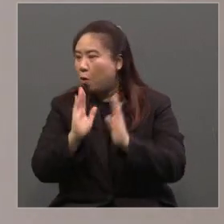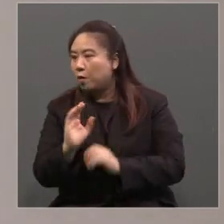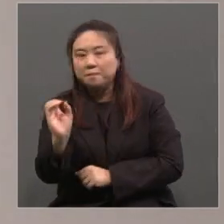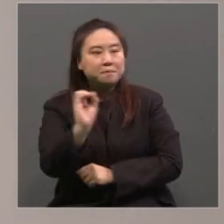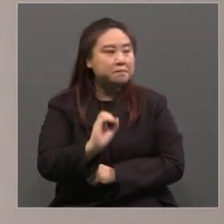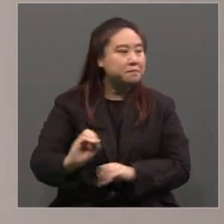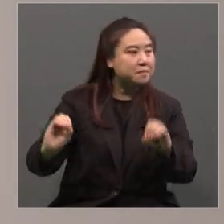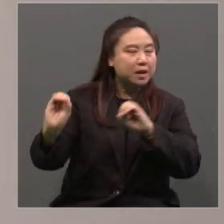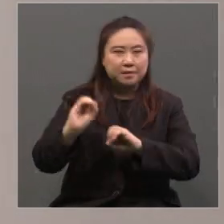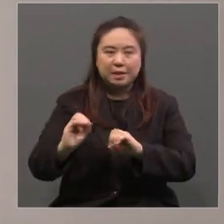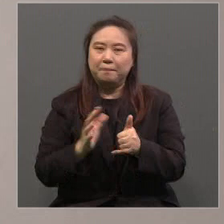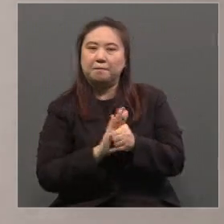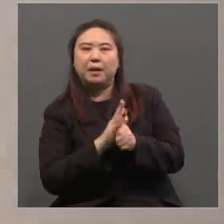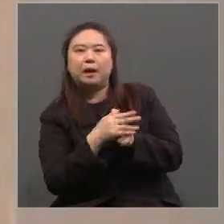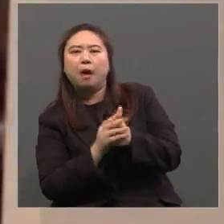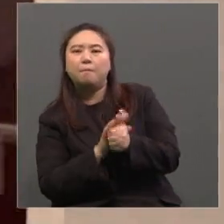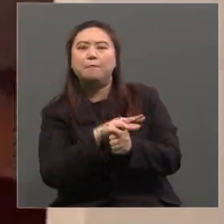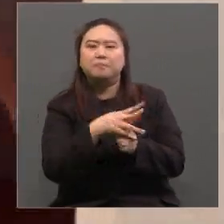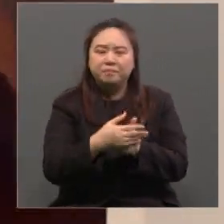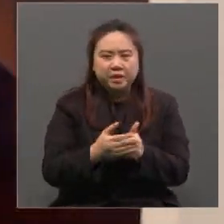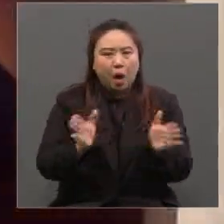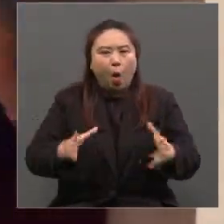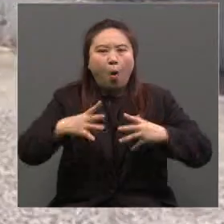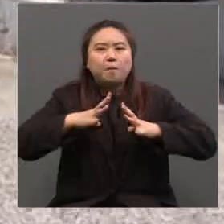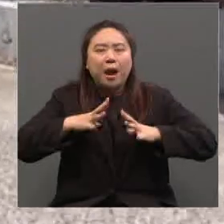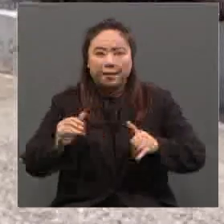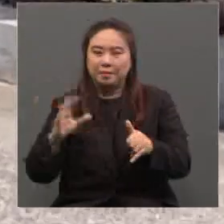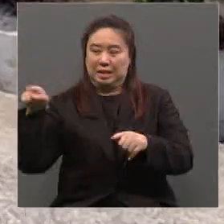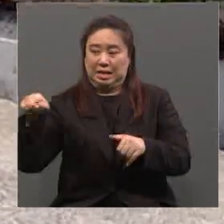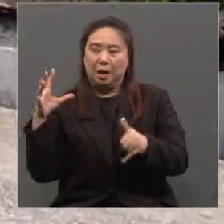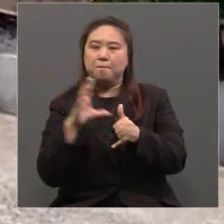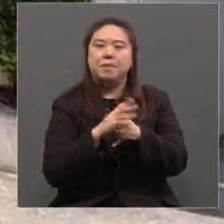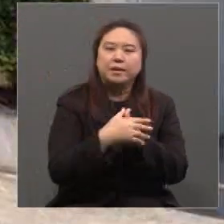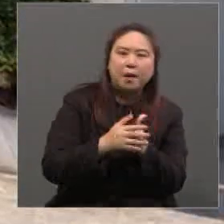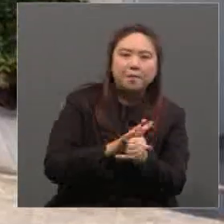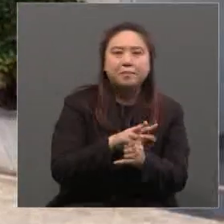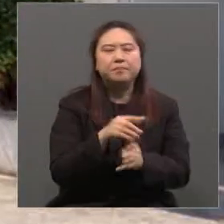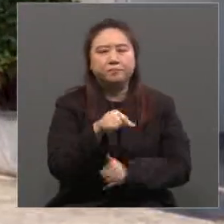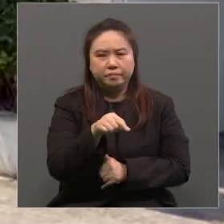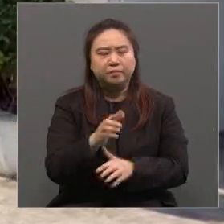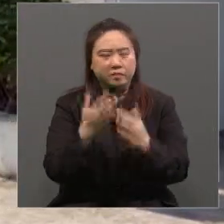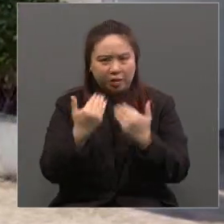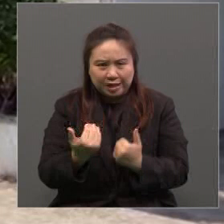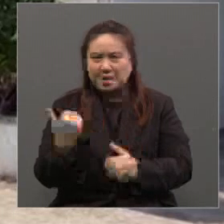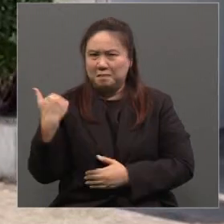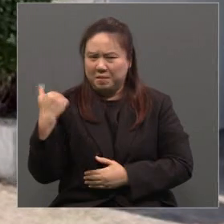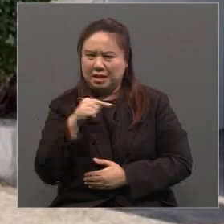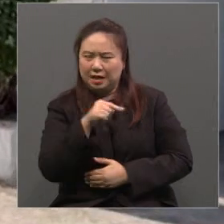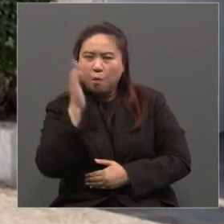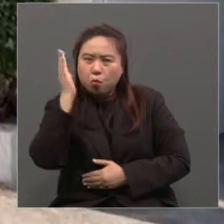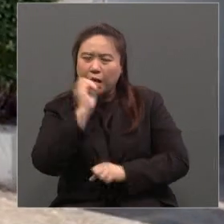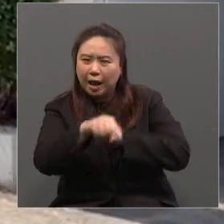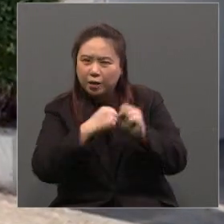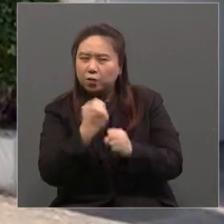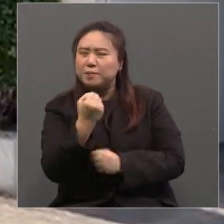บ้านมาทำอนาจารผู้เสียหายภายในห้องพักส่วนตัวจากการสืบสวนก็เชื่อว่านอกจากผู้เสียหายรายนี้ที่อายุ18